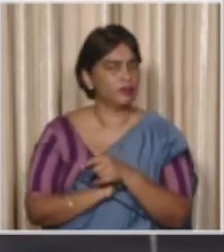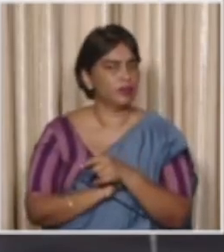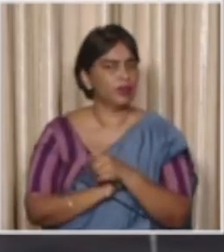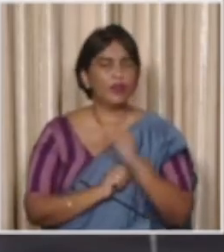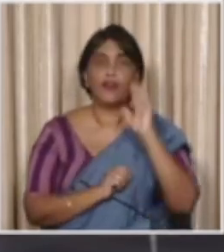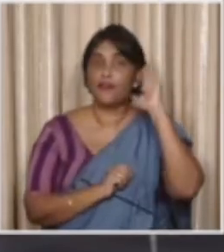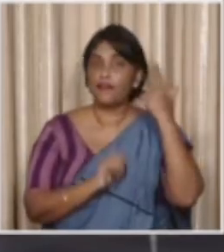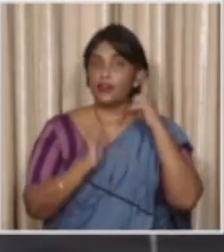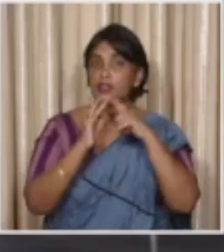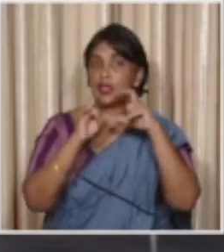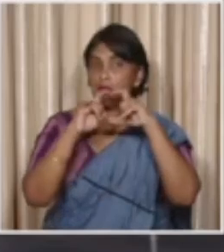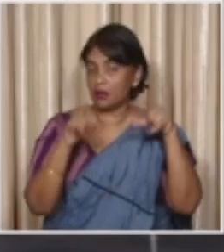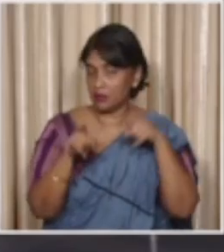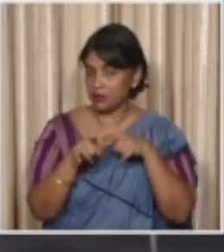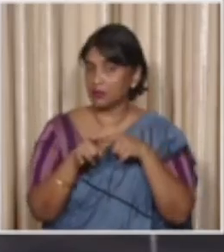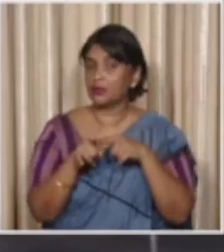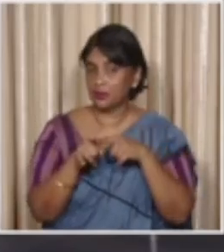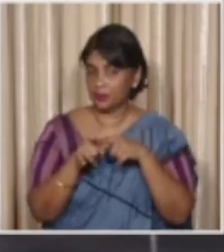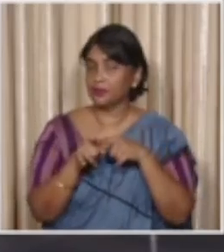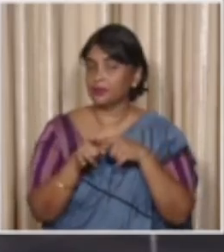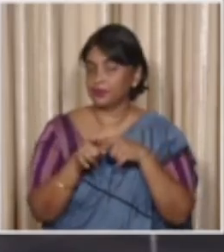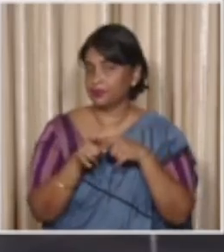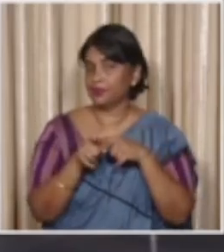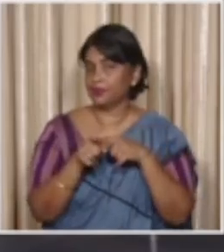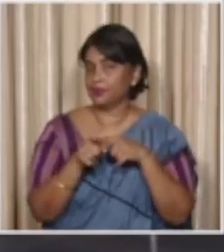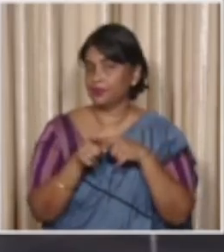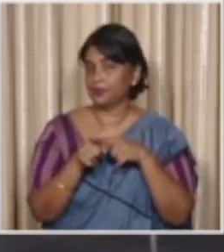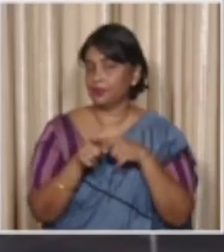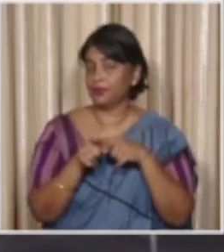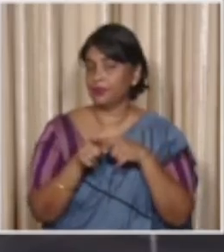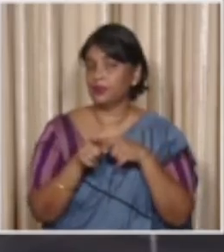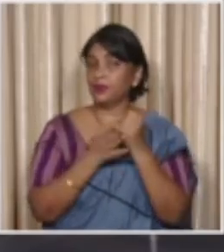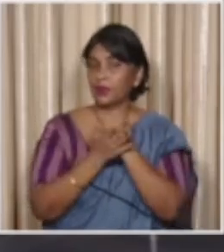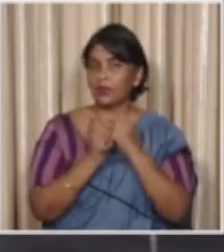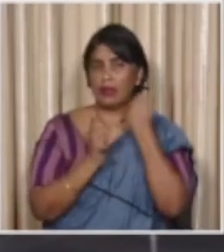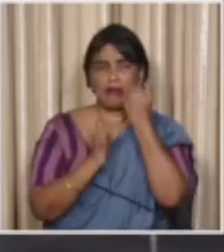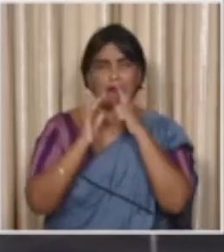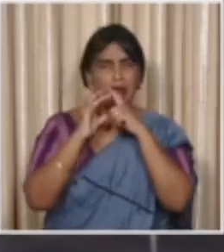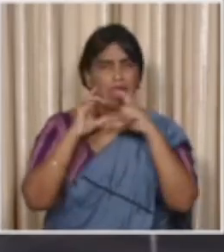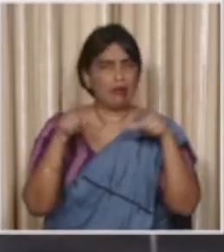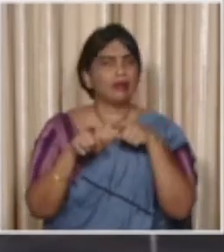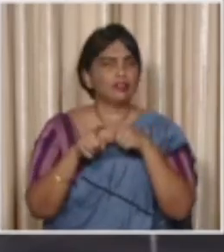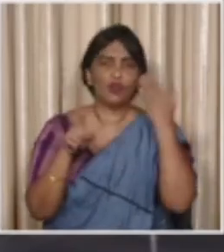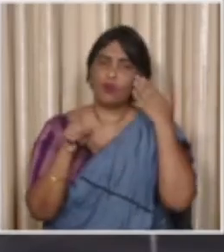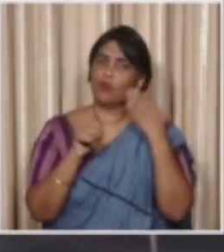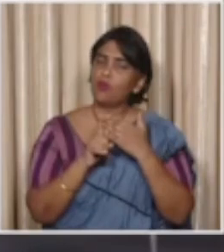විශේෂ හැඳුනුම්පත ඇතුළුව, ඒ කියන්නේ බයෝදත් ජීවදත්ත සියල්ල ඇතුළත් විශේෂ හැඳුනුම්පත